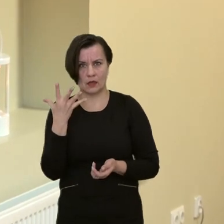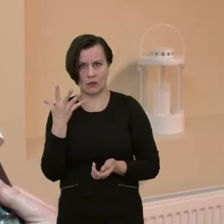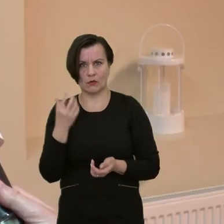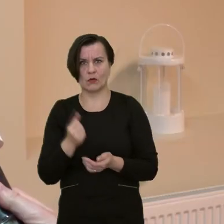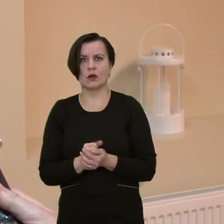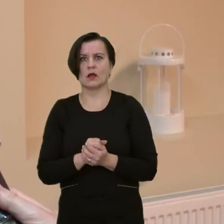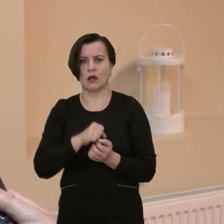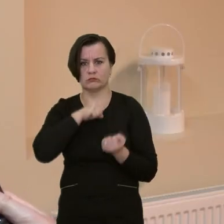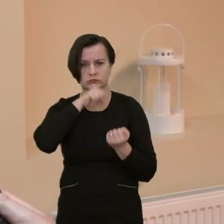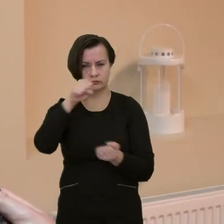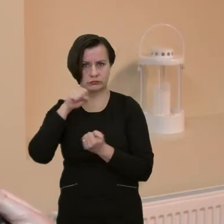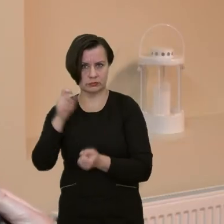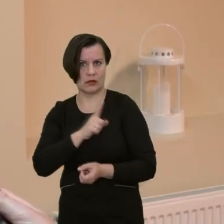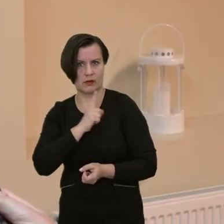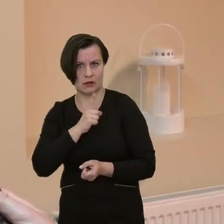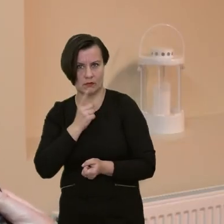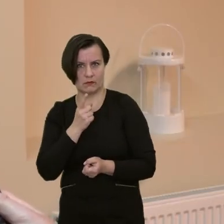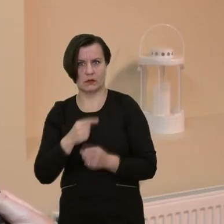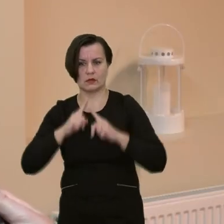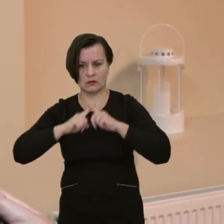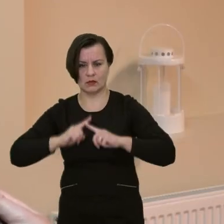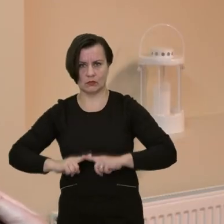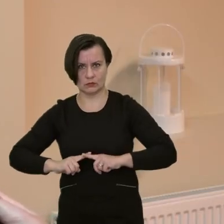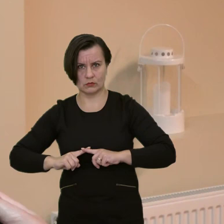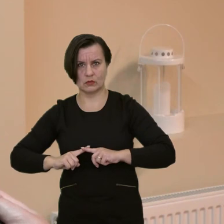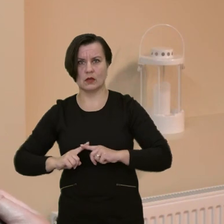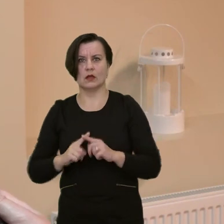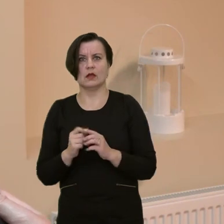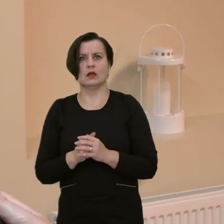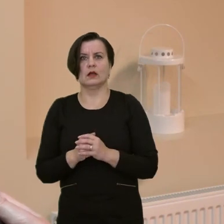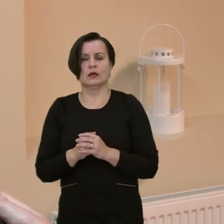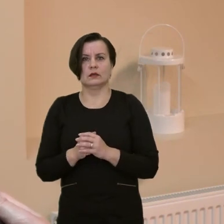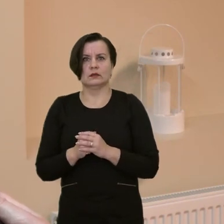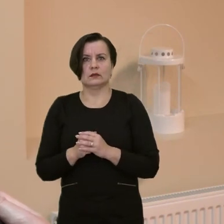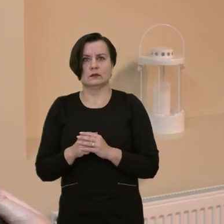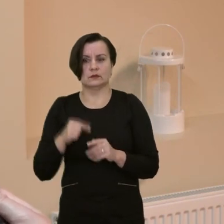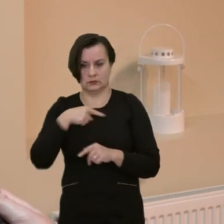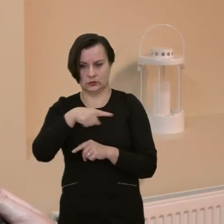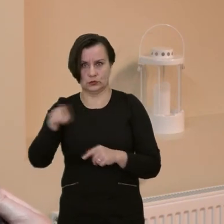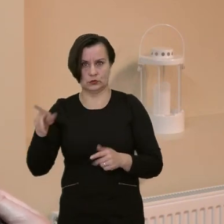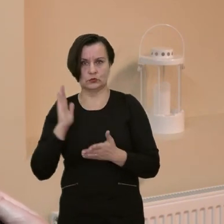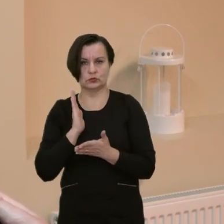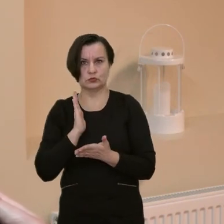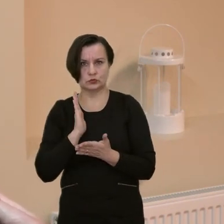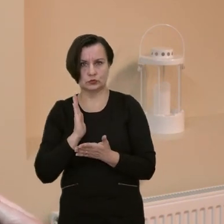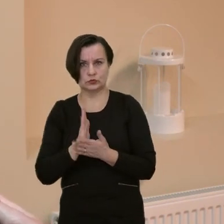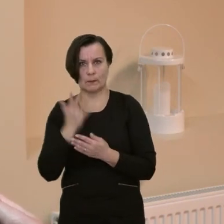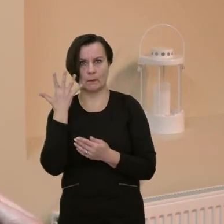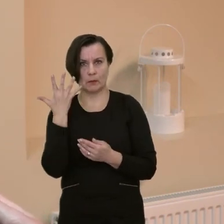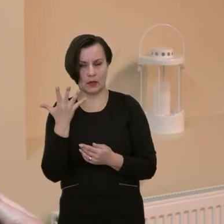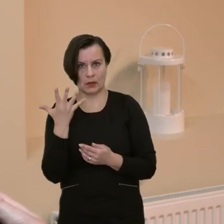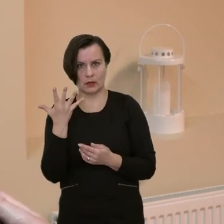produktų tradicinio matininkų ir iš jų yra net 5, kurie atestuoti